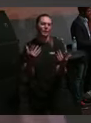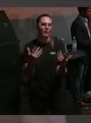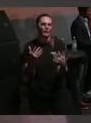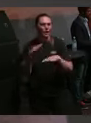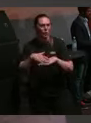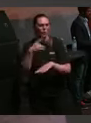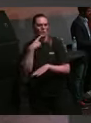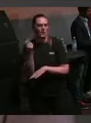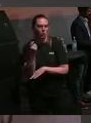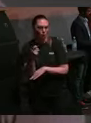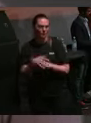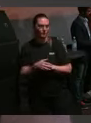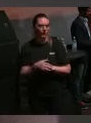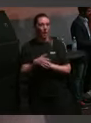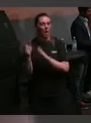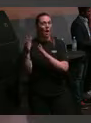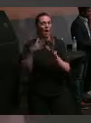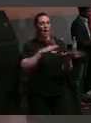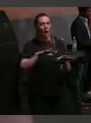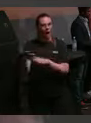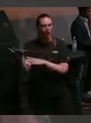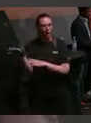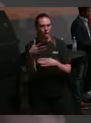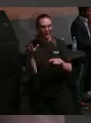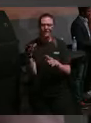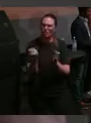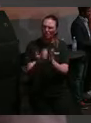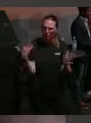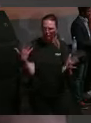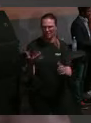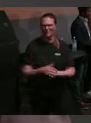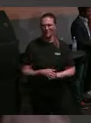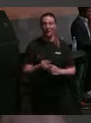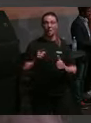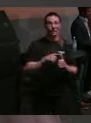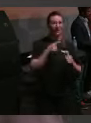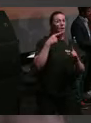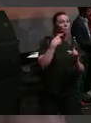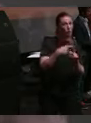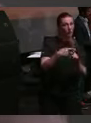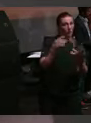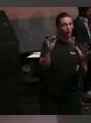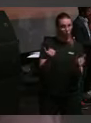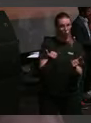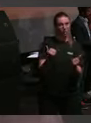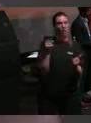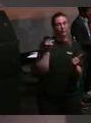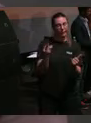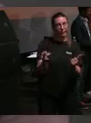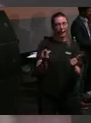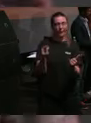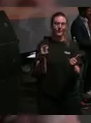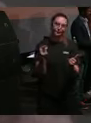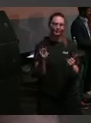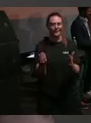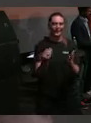at havvind fryktelig dyrt, I hvert fall når det flytende. Den store fordelen med det da, jo at dette jo et område,